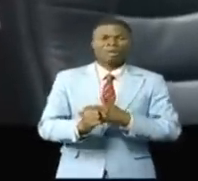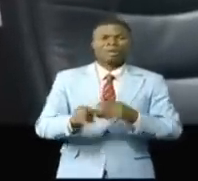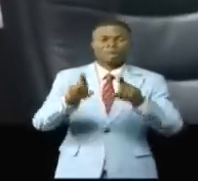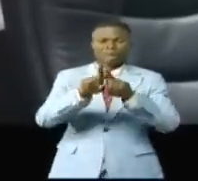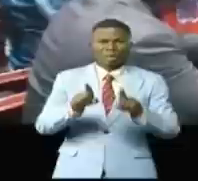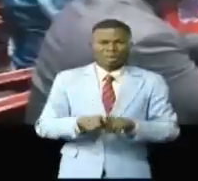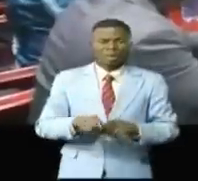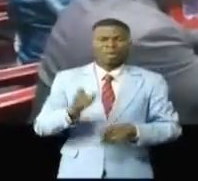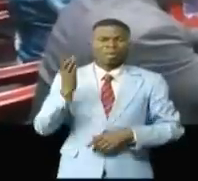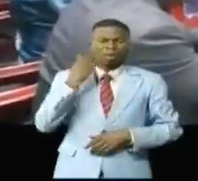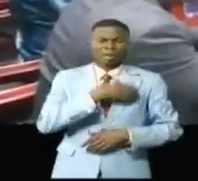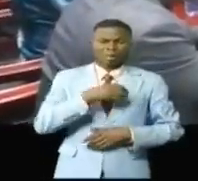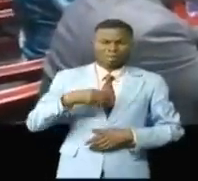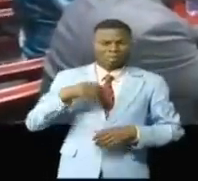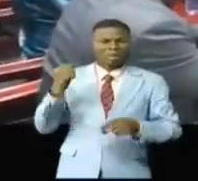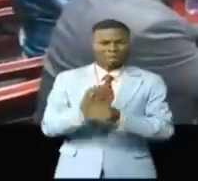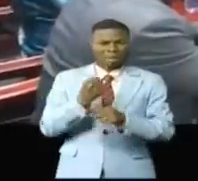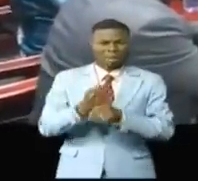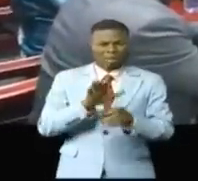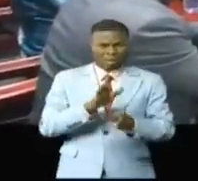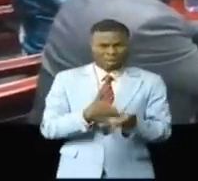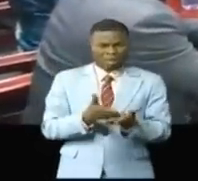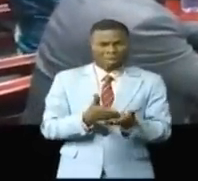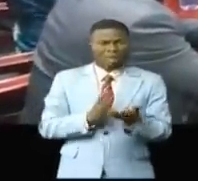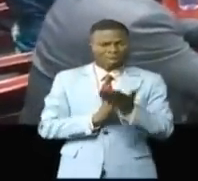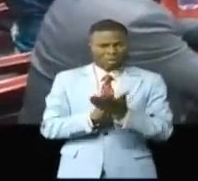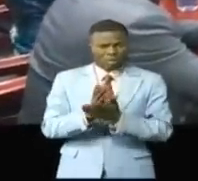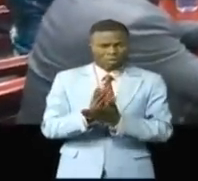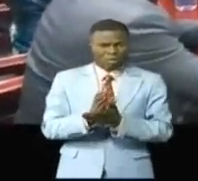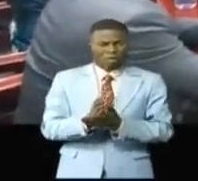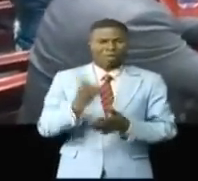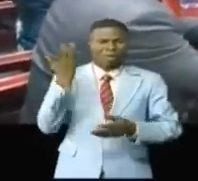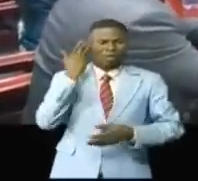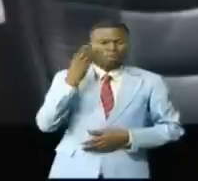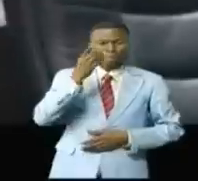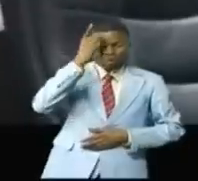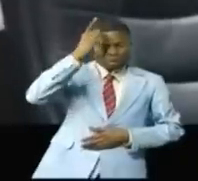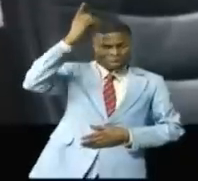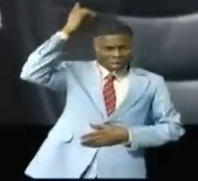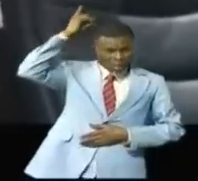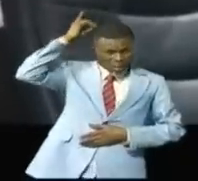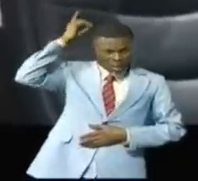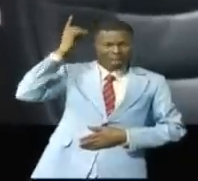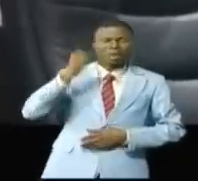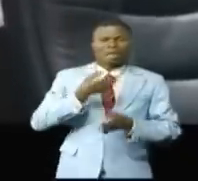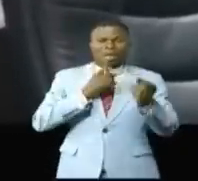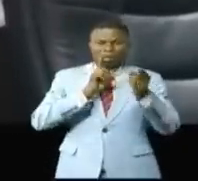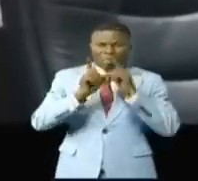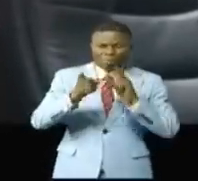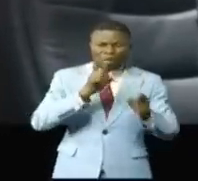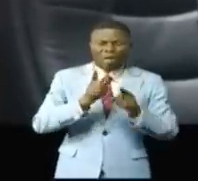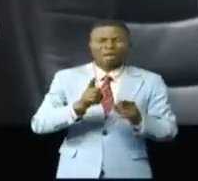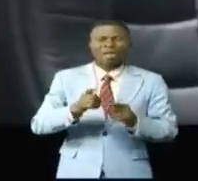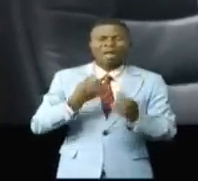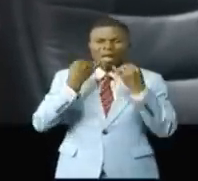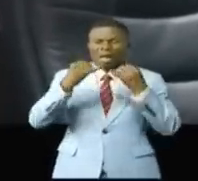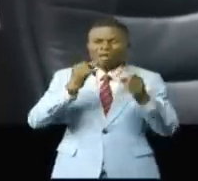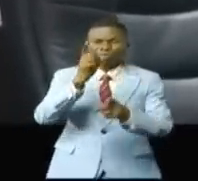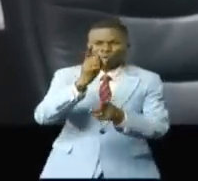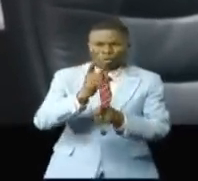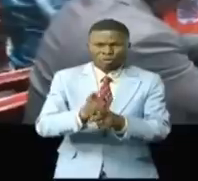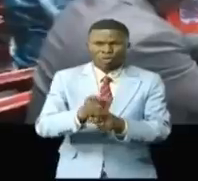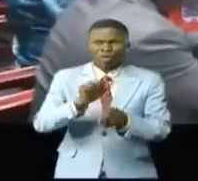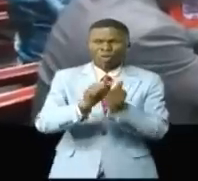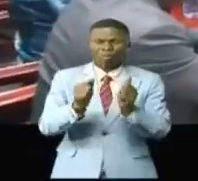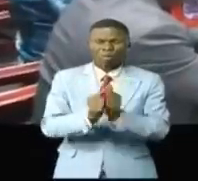a exhortés à travailler toujours dans la sérénité. Daniel Asselo Kitowakoy a eu des assurances sur le maintien d'un